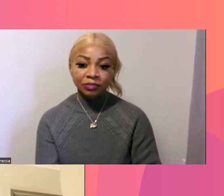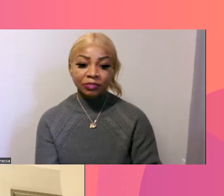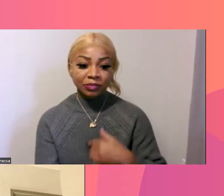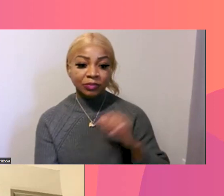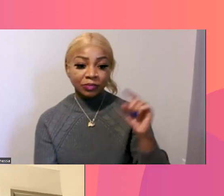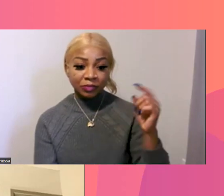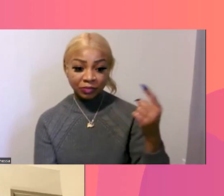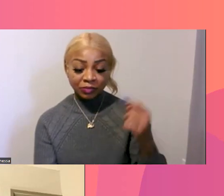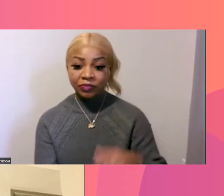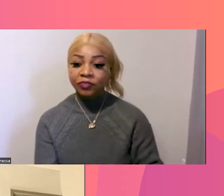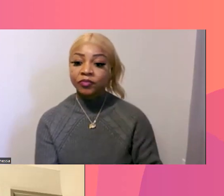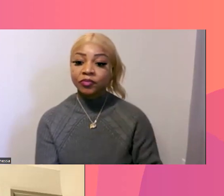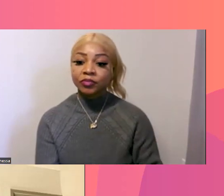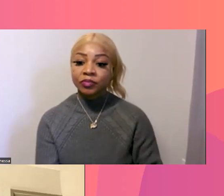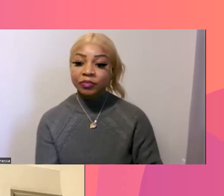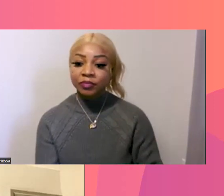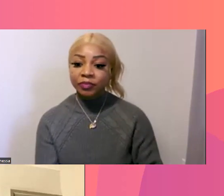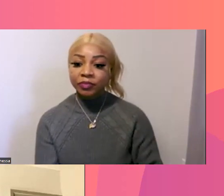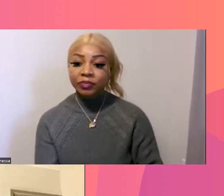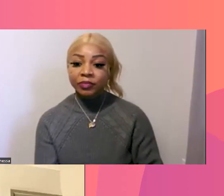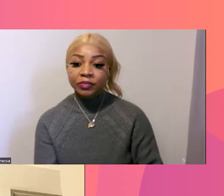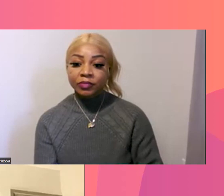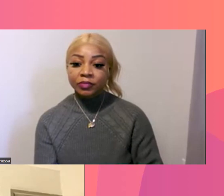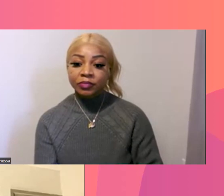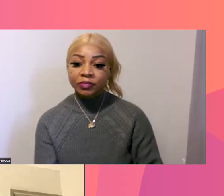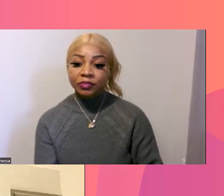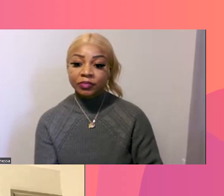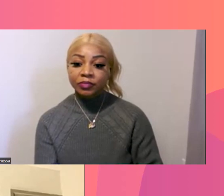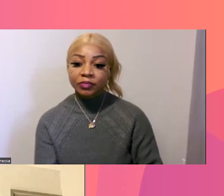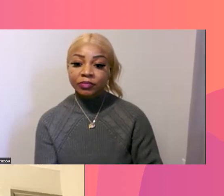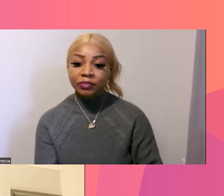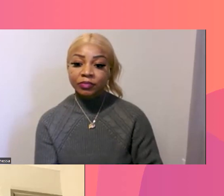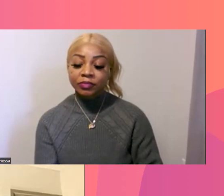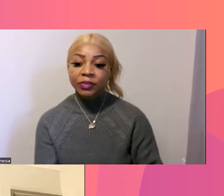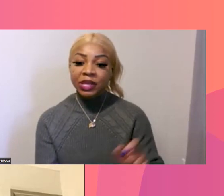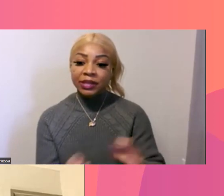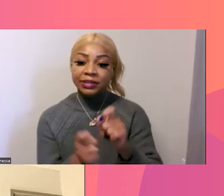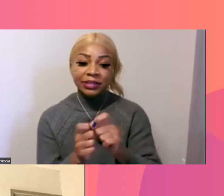donc prendre la parole. Non, on dirait que c'est moi qui va poser la première question. Alors,